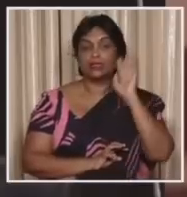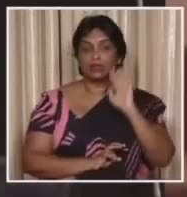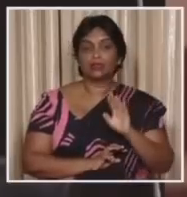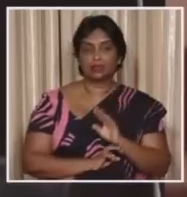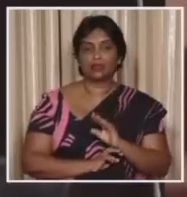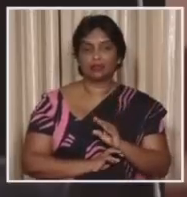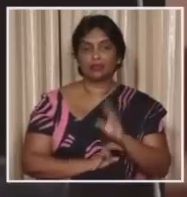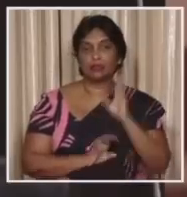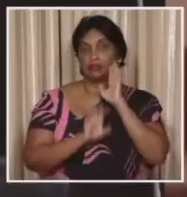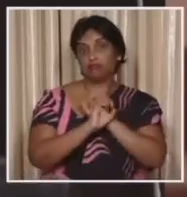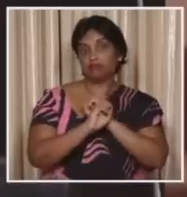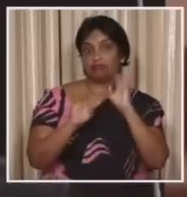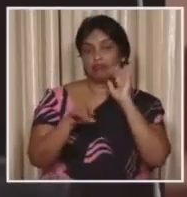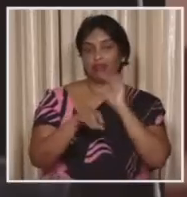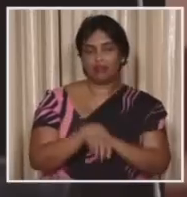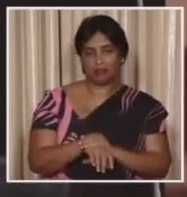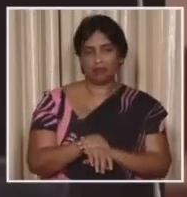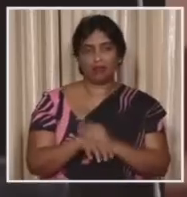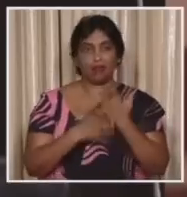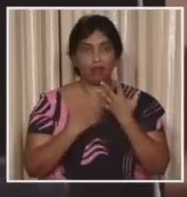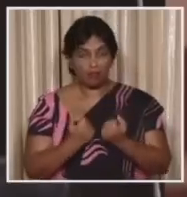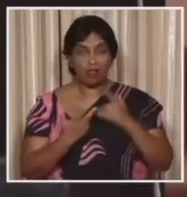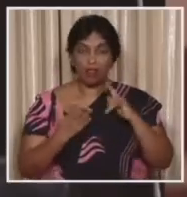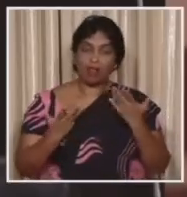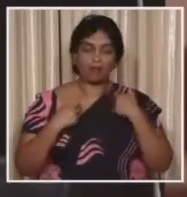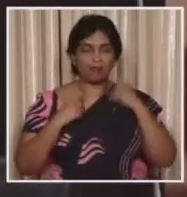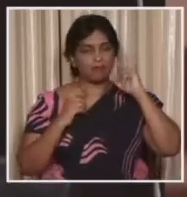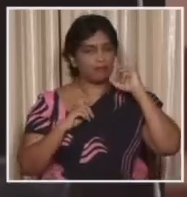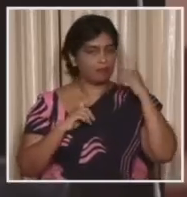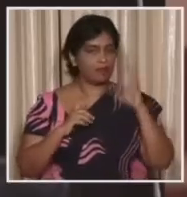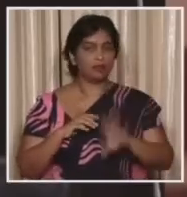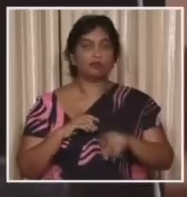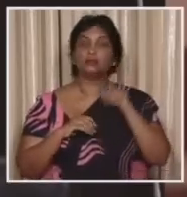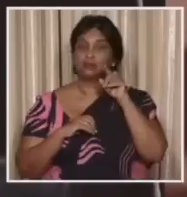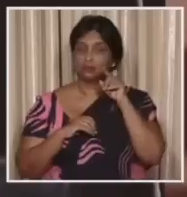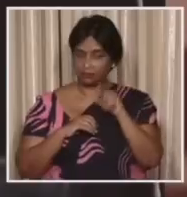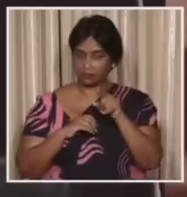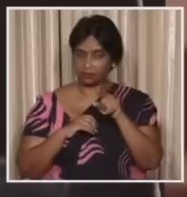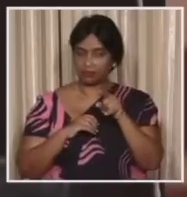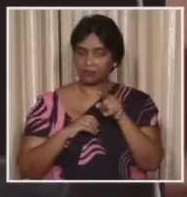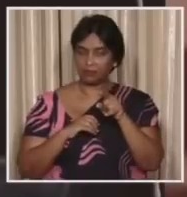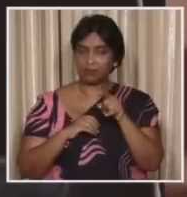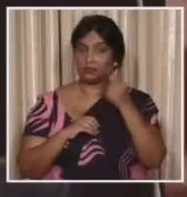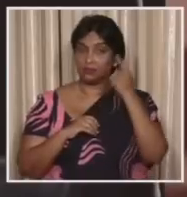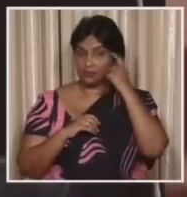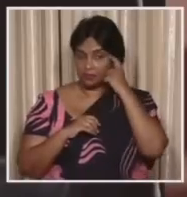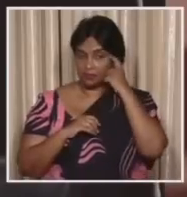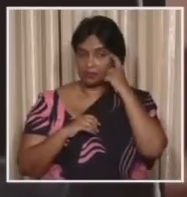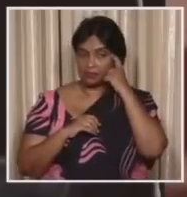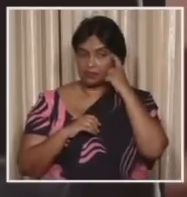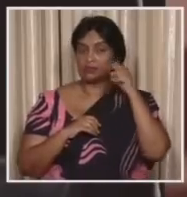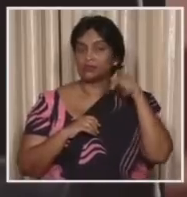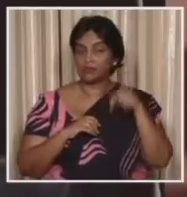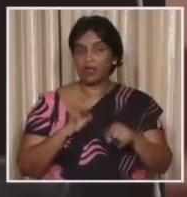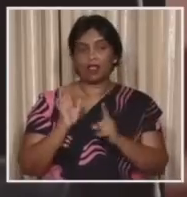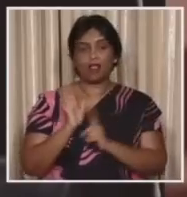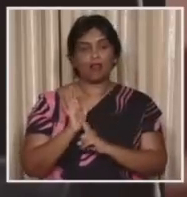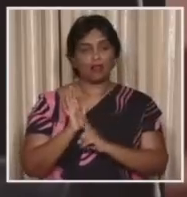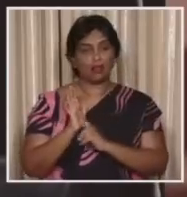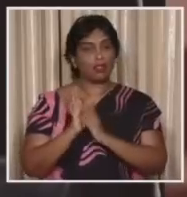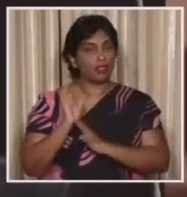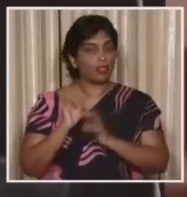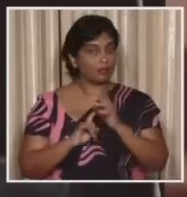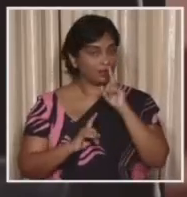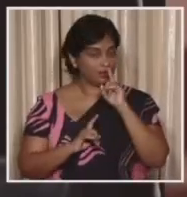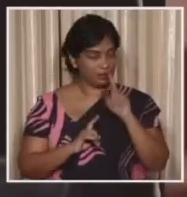එළිවෙයි කියලා. එළිවෙනවද නැද්ද අපි දන්නේ නැහැ. නමුත් ඔබතුමා මේ මතක තියාගන්න දැන් කිරියල්ල මැතුමත්